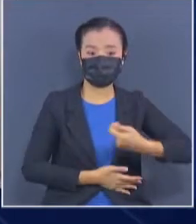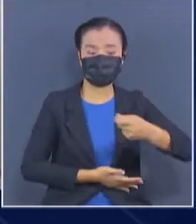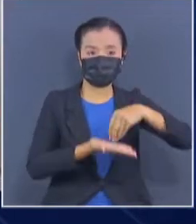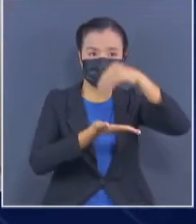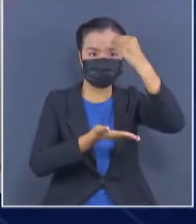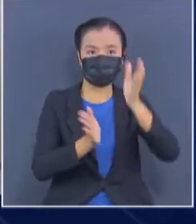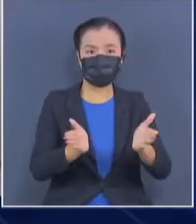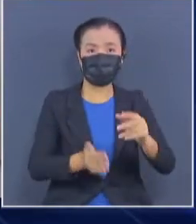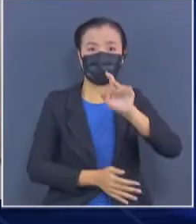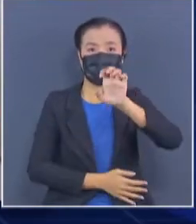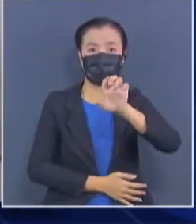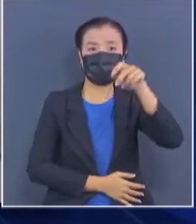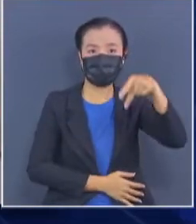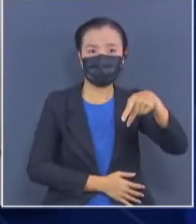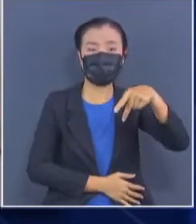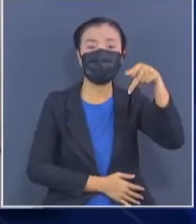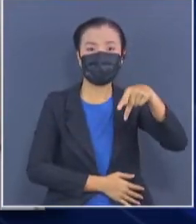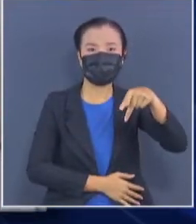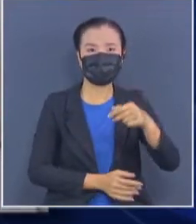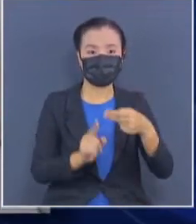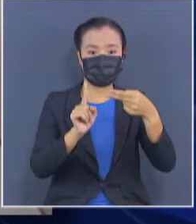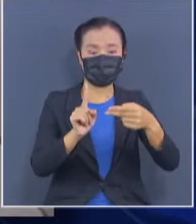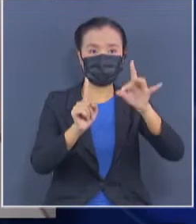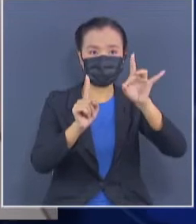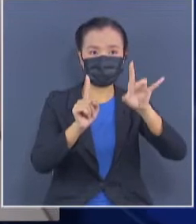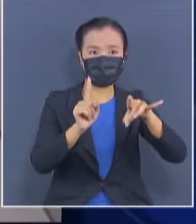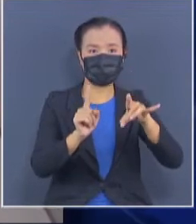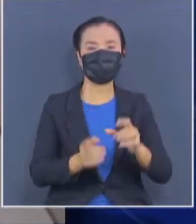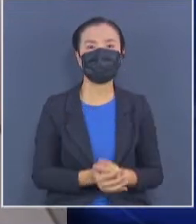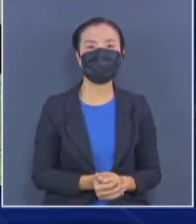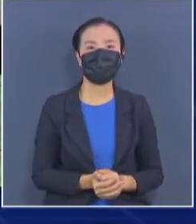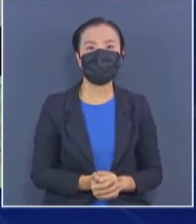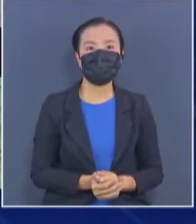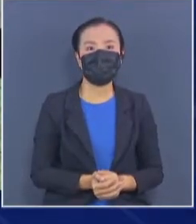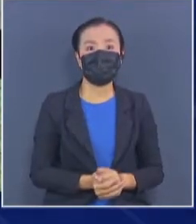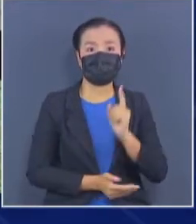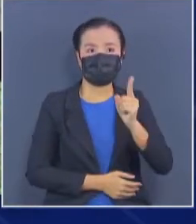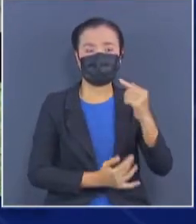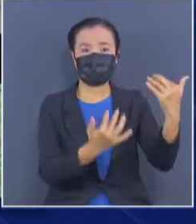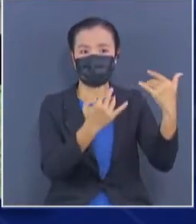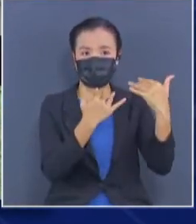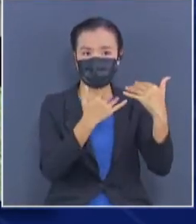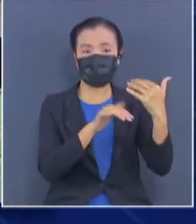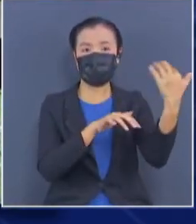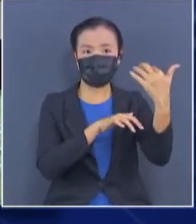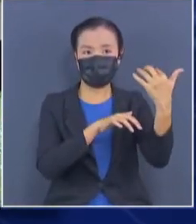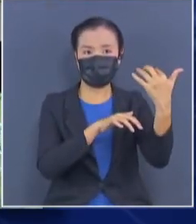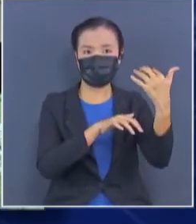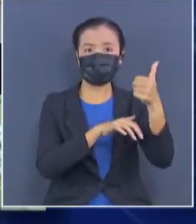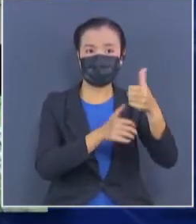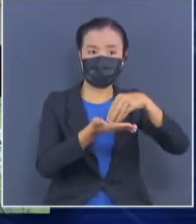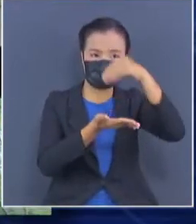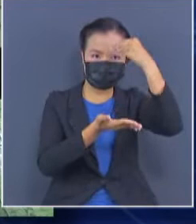เทอมห้อง EPเนี่ยหรือว่าห้องเรียนพิเศษหมื่นแปดพันกว่าบาทนะครับกับจริงๆต้องมีแอร์แต่มีคอมพิวเตอร์ให้ใช้